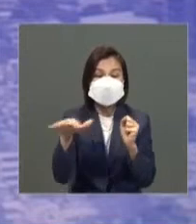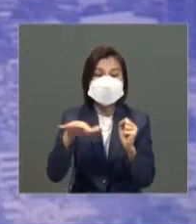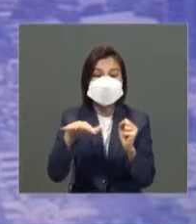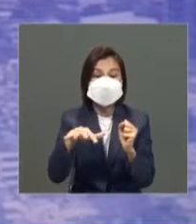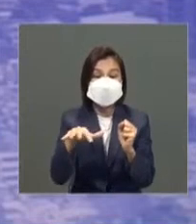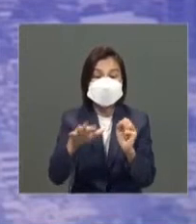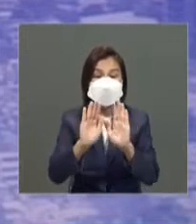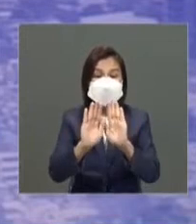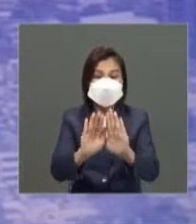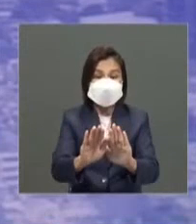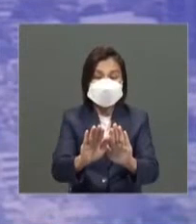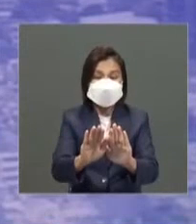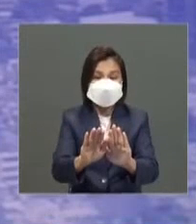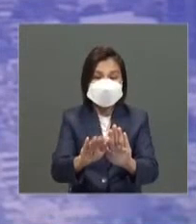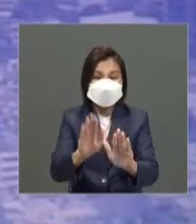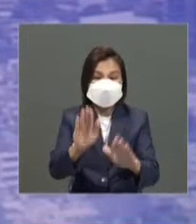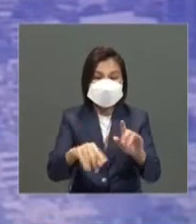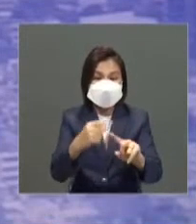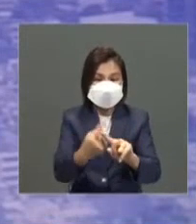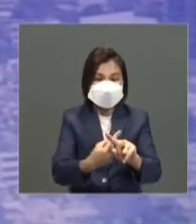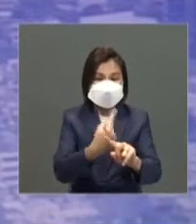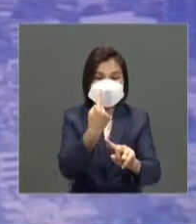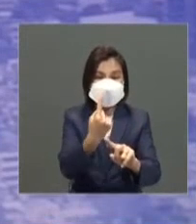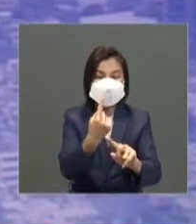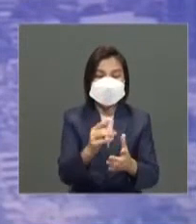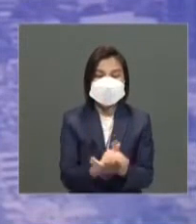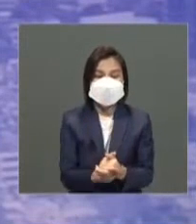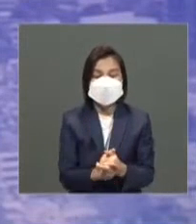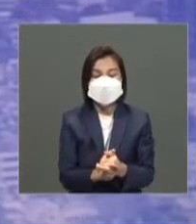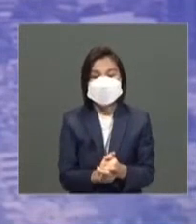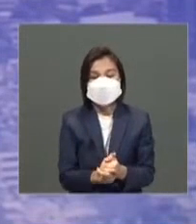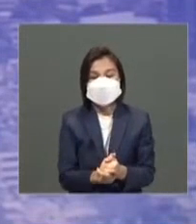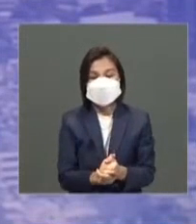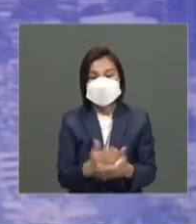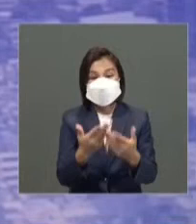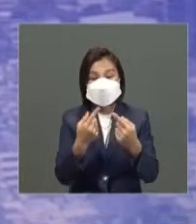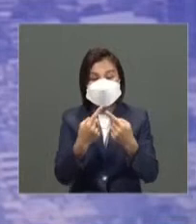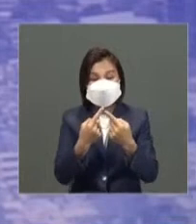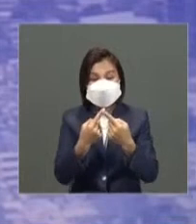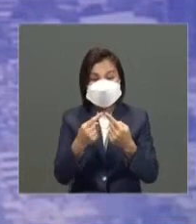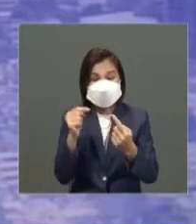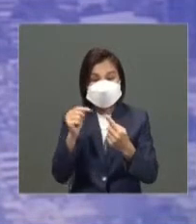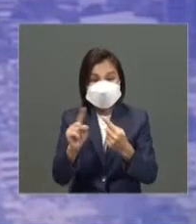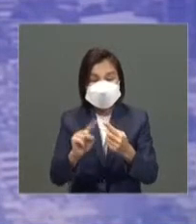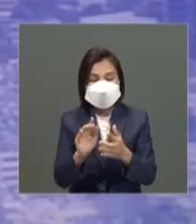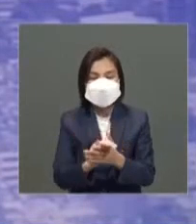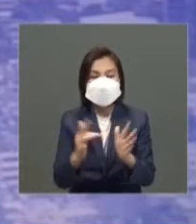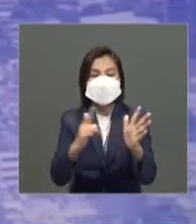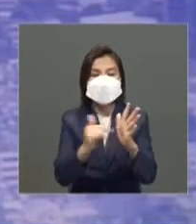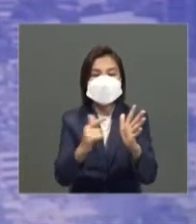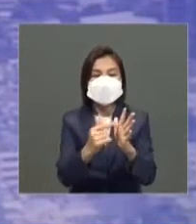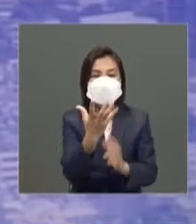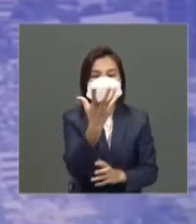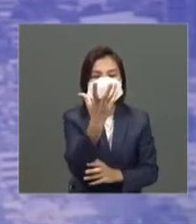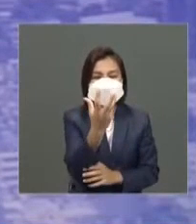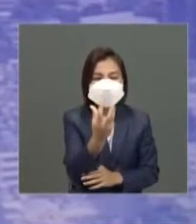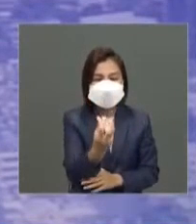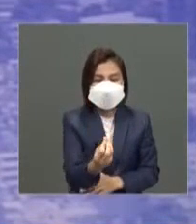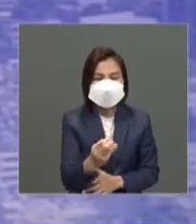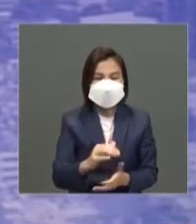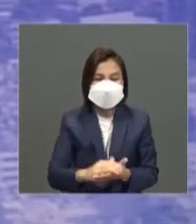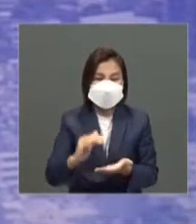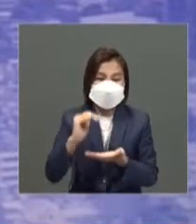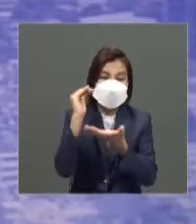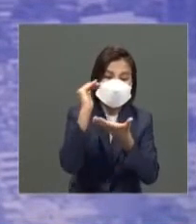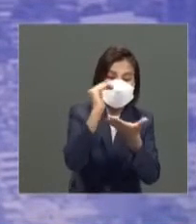สามารถเก็บอยู่ได้เพียงแค่ประมาณ1เดือนนะครับเพราะฉะนั้นก็อาจจะทำให้วัคซีนมีการเสื่อมสภาพได้นะครับการทยอยส่งไปอย่